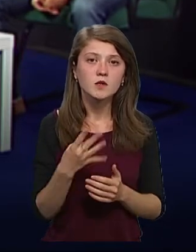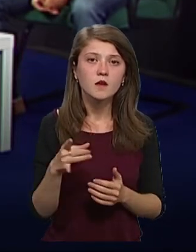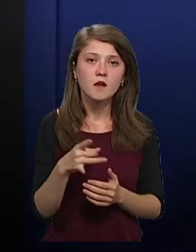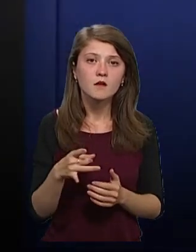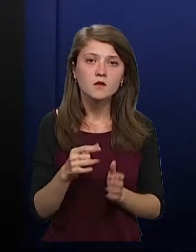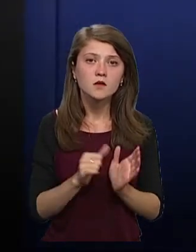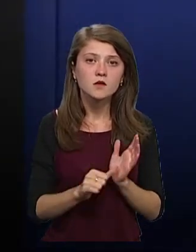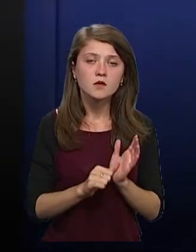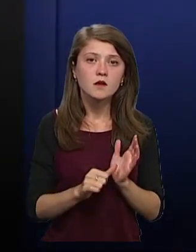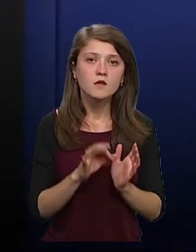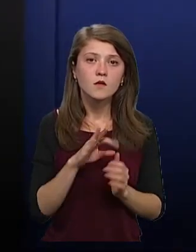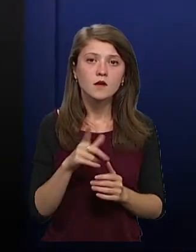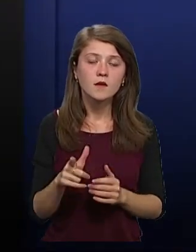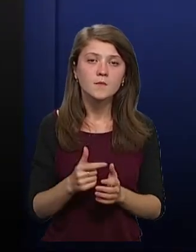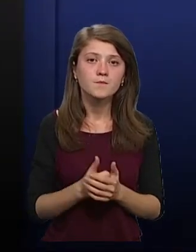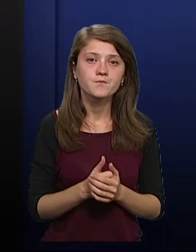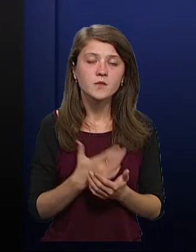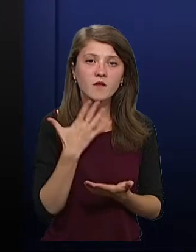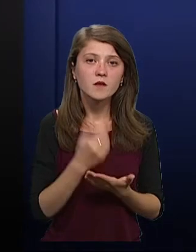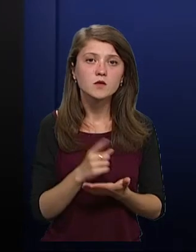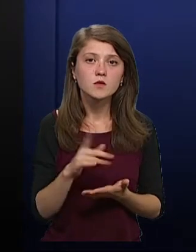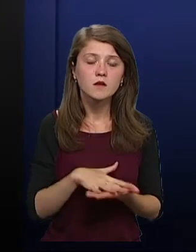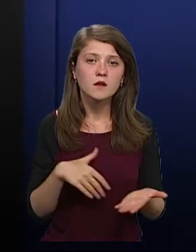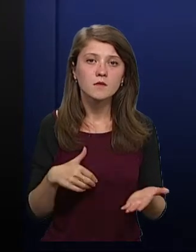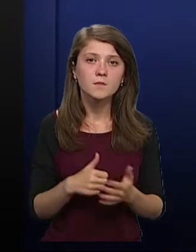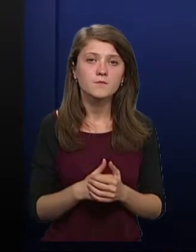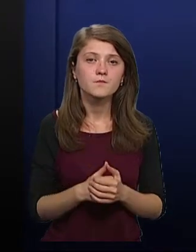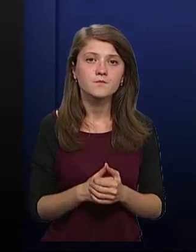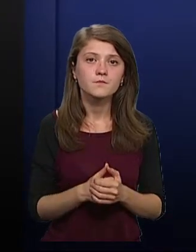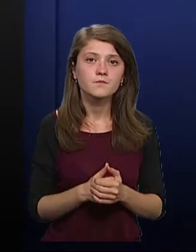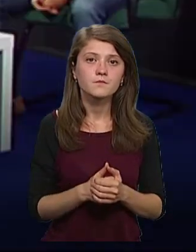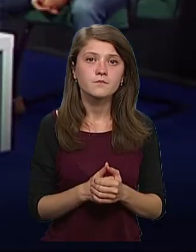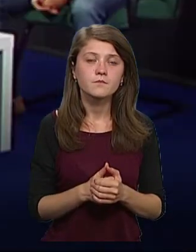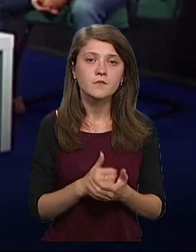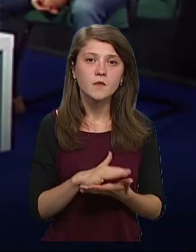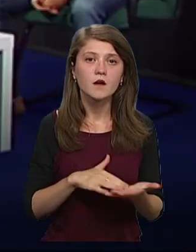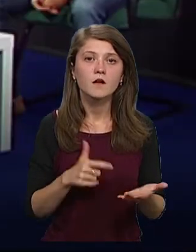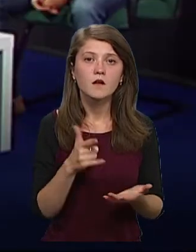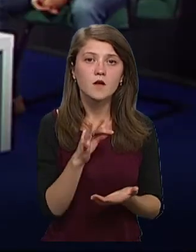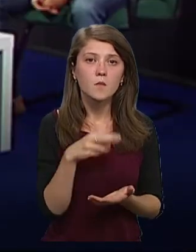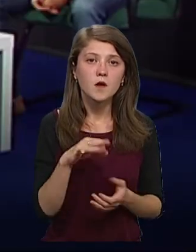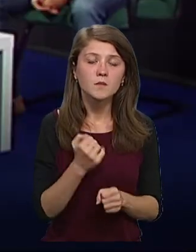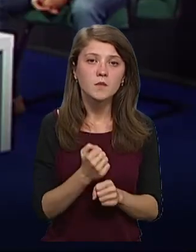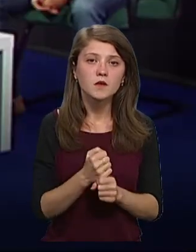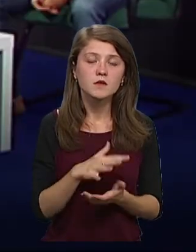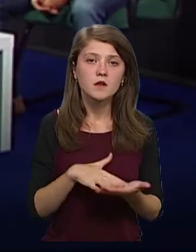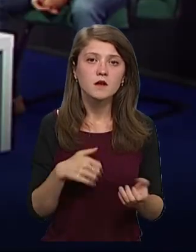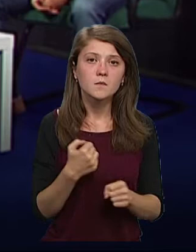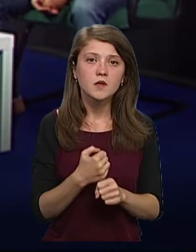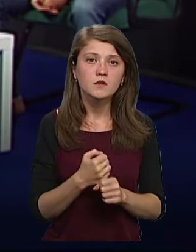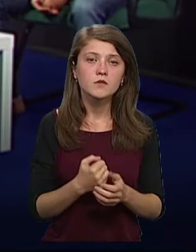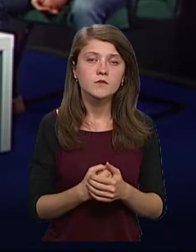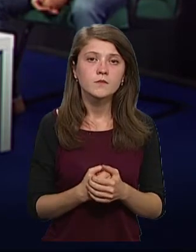60 ОТГ об'єднаних громад, власне. Що далі? Далі громади працюють. Громади далі працюють